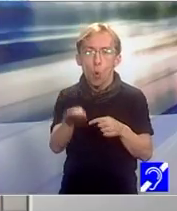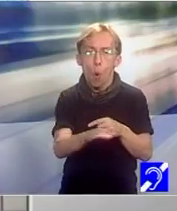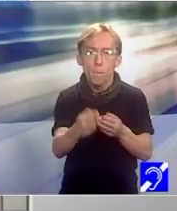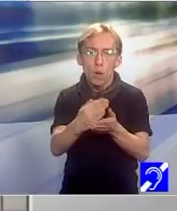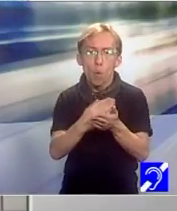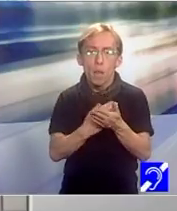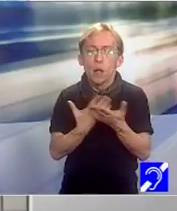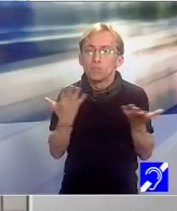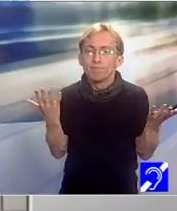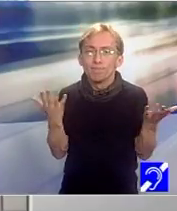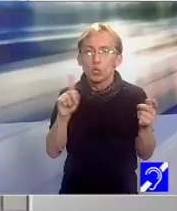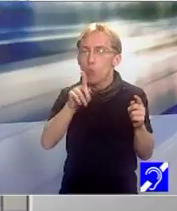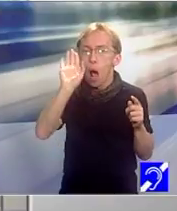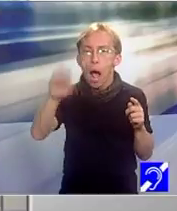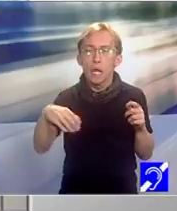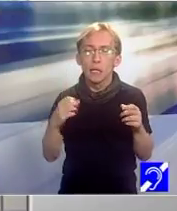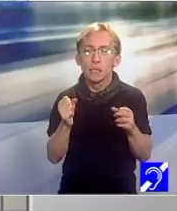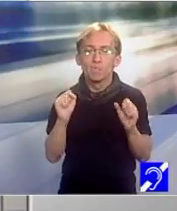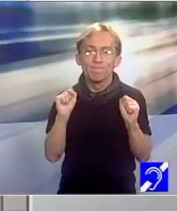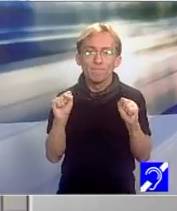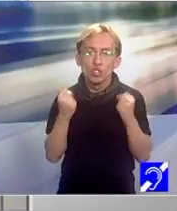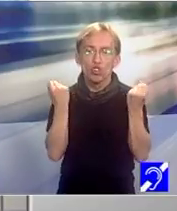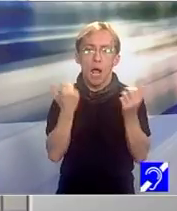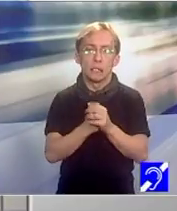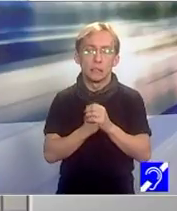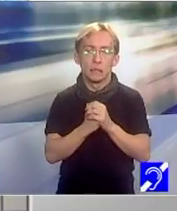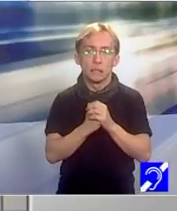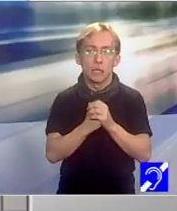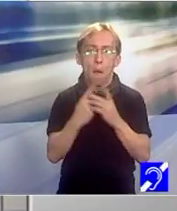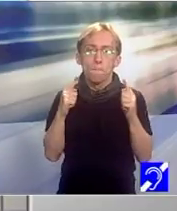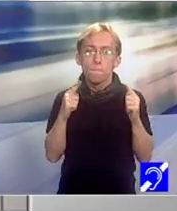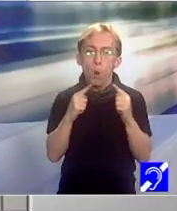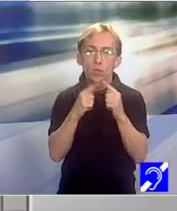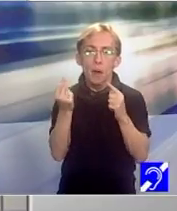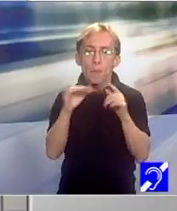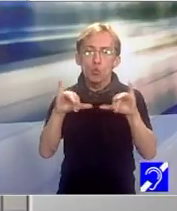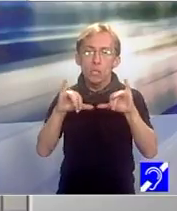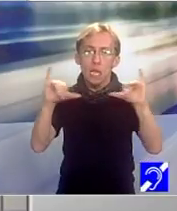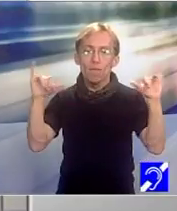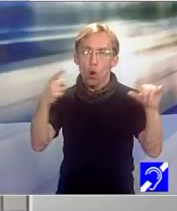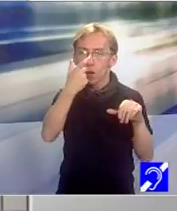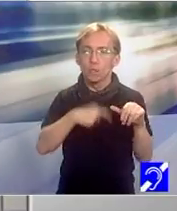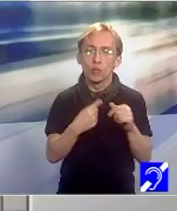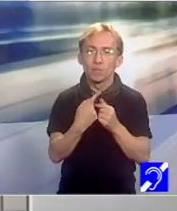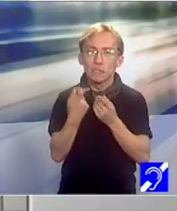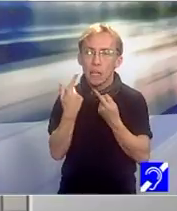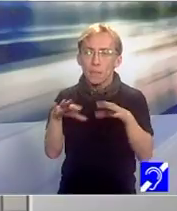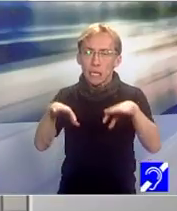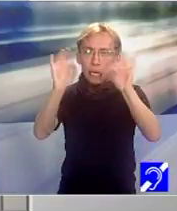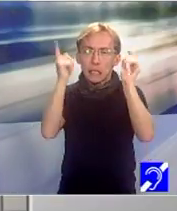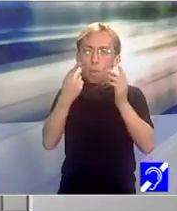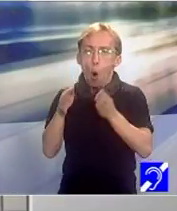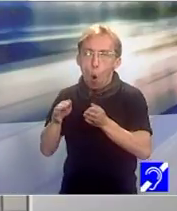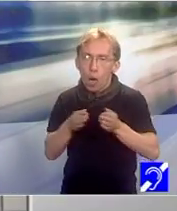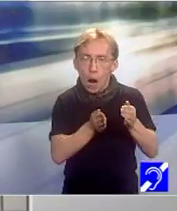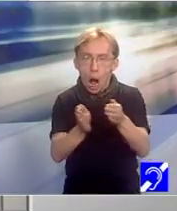mult și atunci acest copil nu are șansa să atingă zona și potențialul lui de dezvoltare. Sigur că o cale de mijloc ar fi cea mai potrivită. Cum